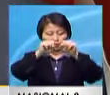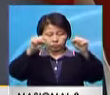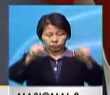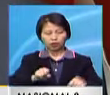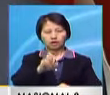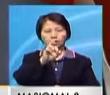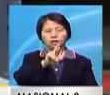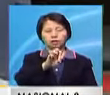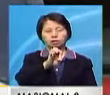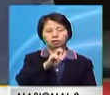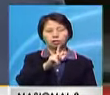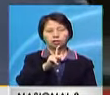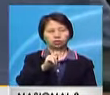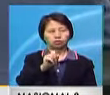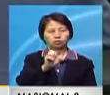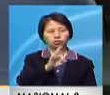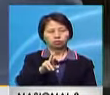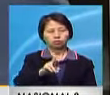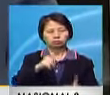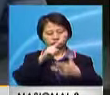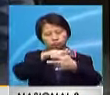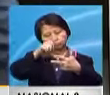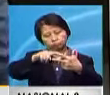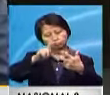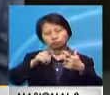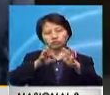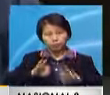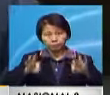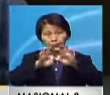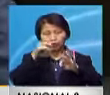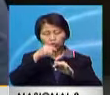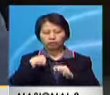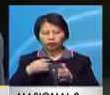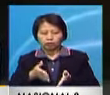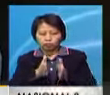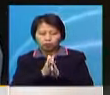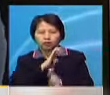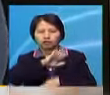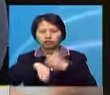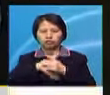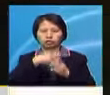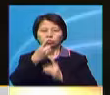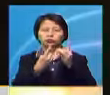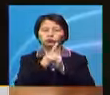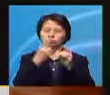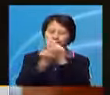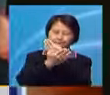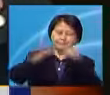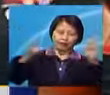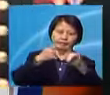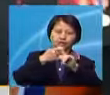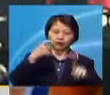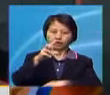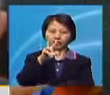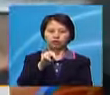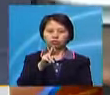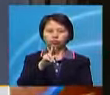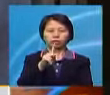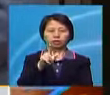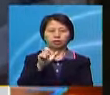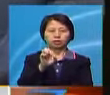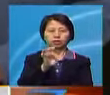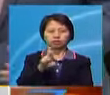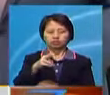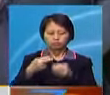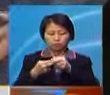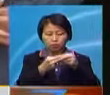kawasan reaktor nuklear. Tiga aspek ini penting kerana terdapat saranan untuk menjadikan dunia bebas daripada senjata nuklear dan ia menjadi